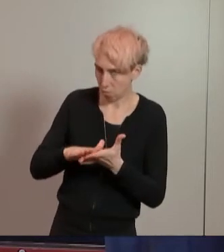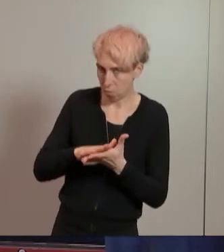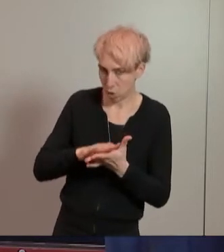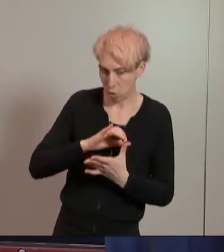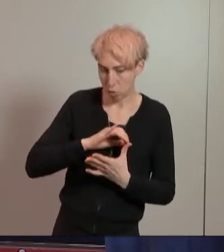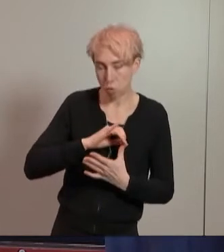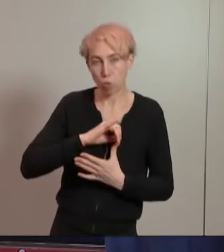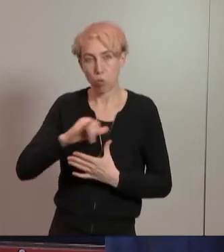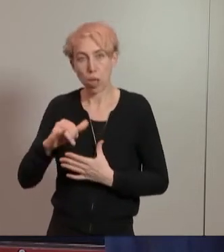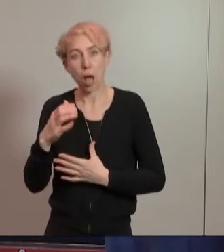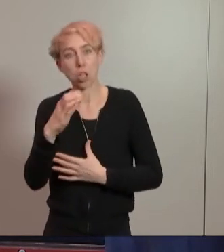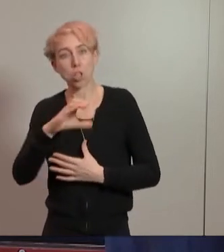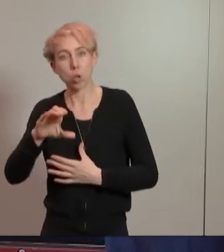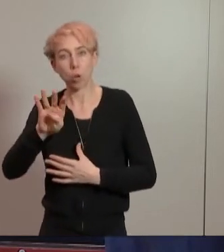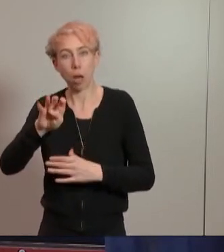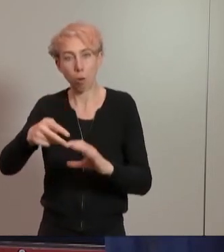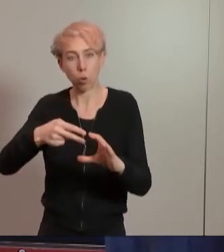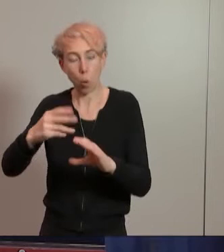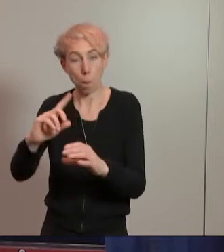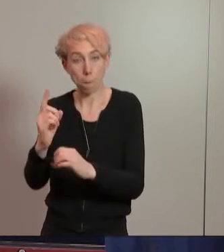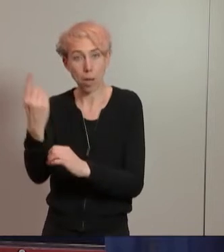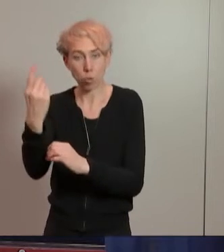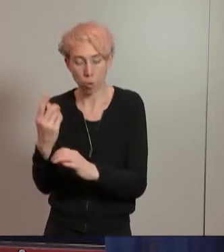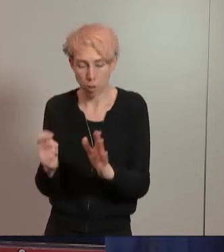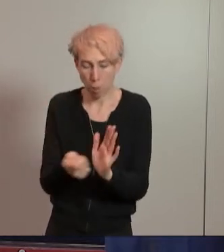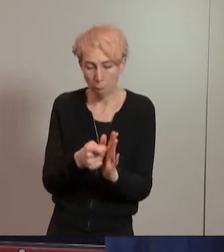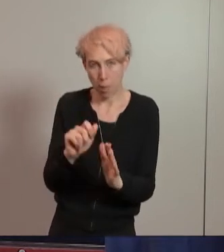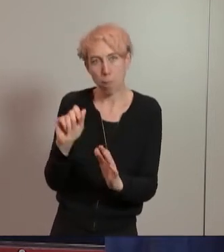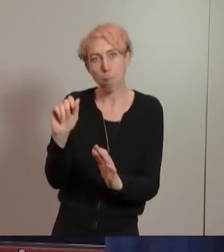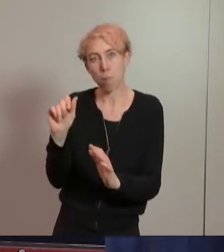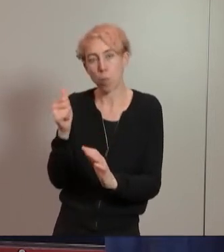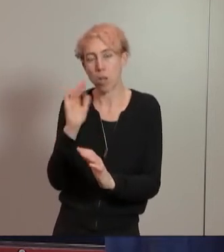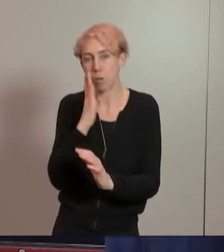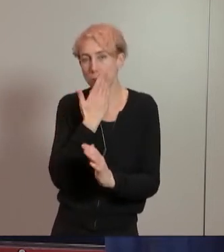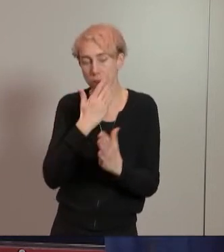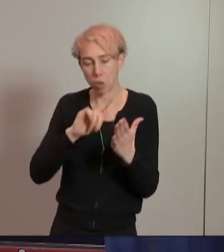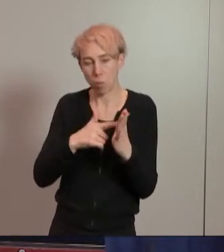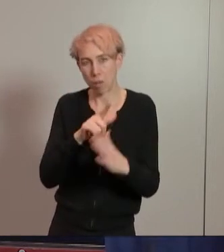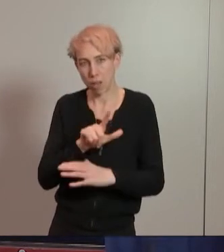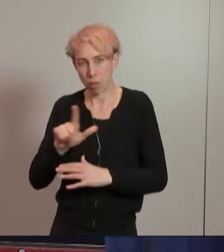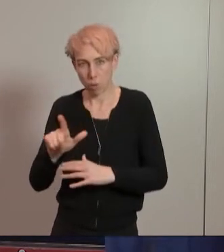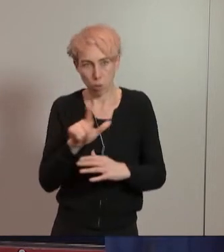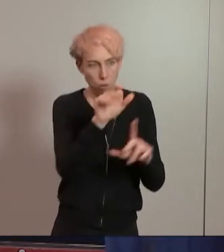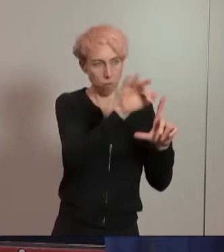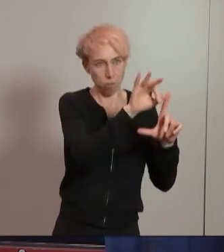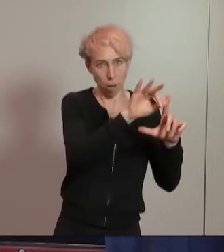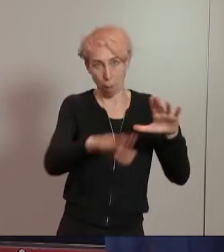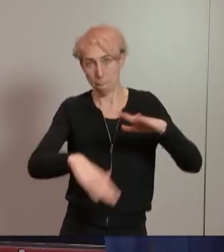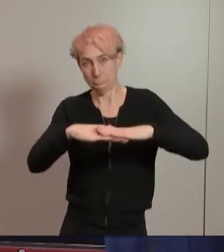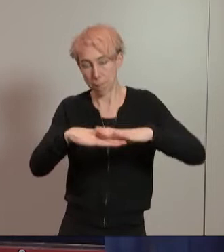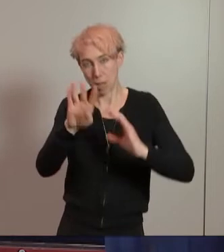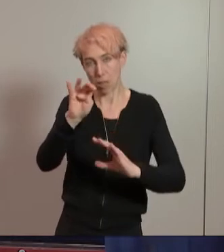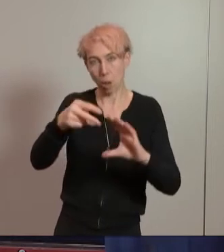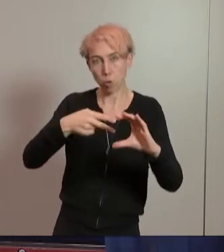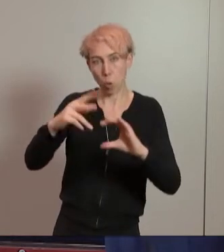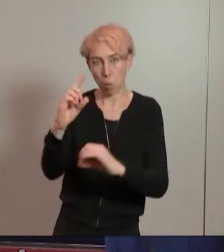jusqu'à hauteur de 140 euros par jour. À compter du 1er janvier 2022, l'aide du FIPHFP est plafonnée à 40 euros